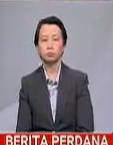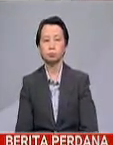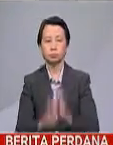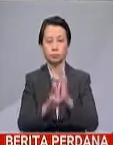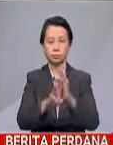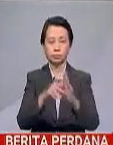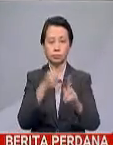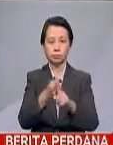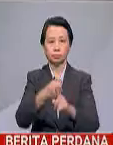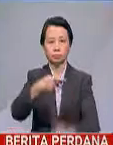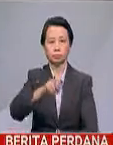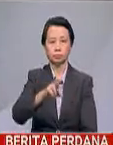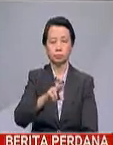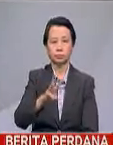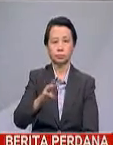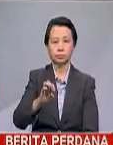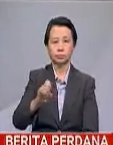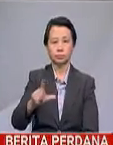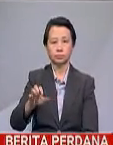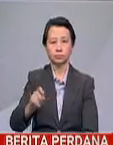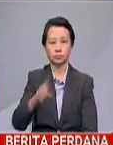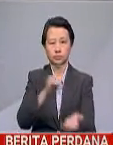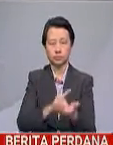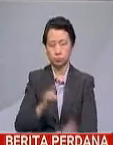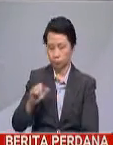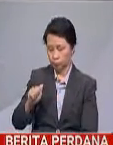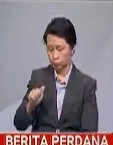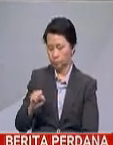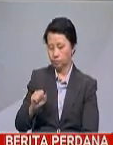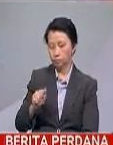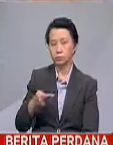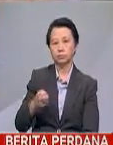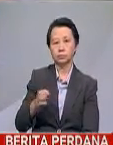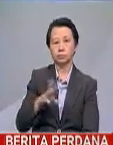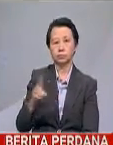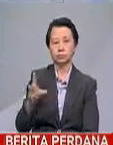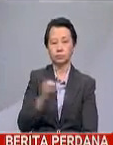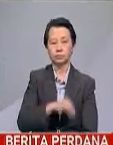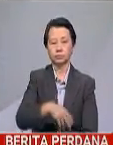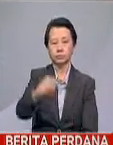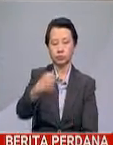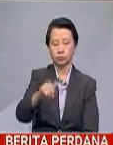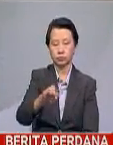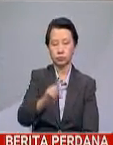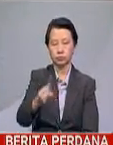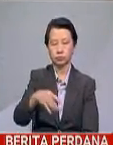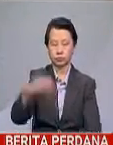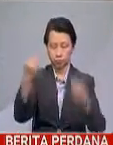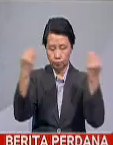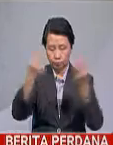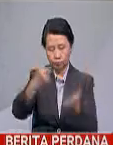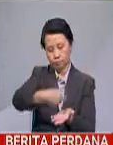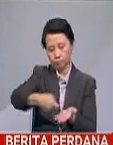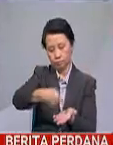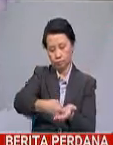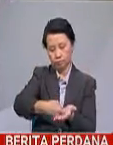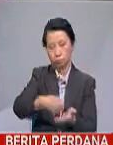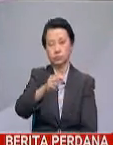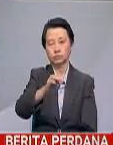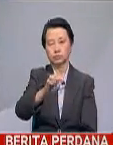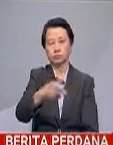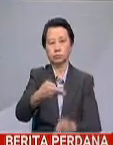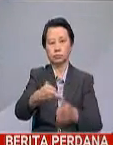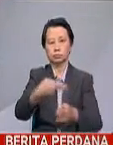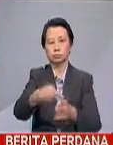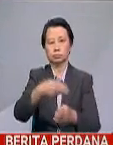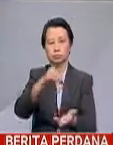Diwakili pengarah Prima Valley, Dr. Ashad Beg Mir Zaja Hanjuan dan Hafiz satu majlis menandatangani memorandum